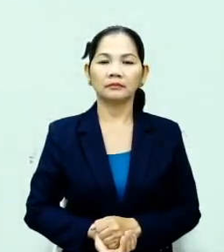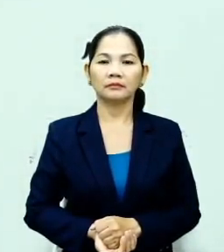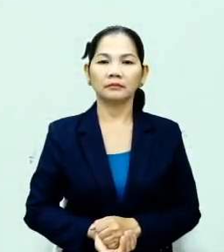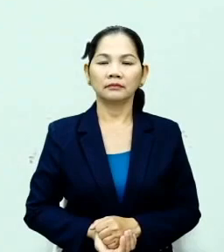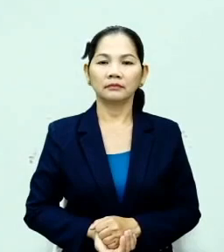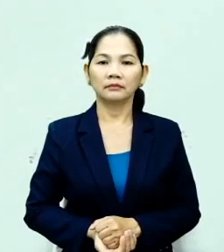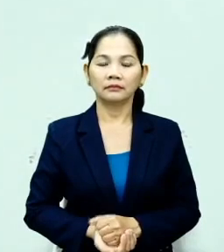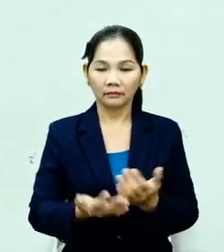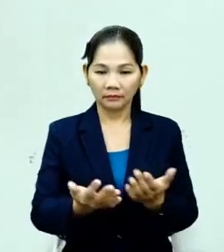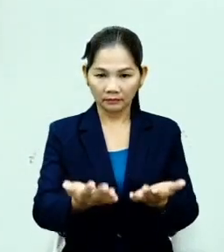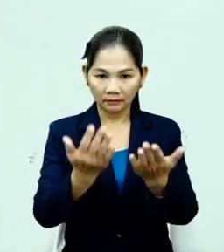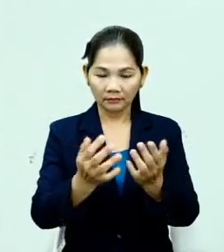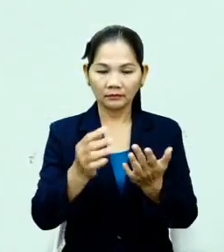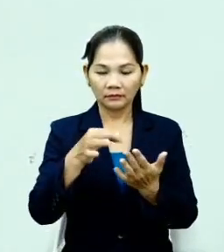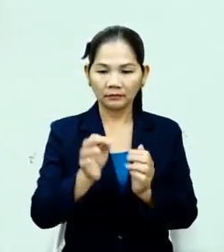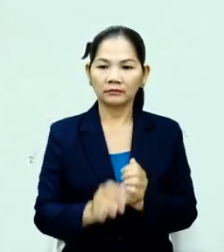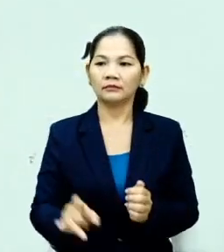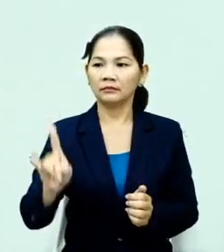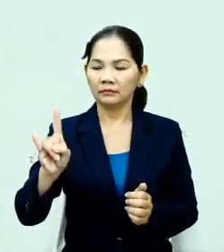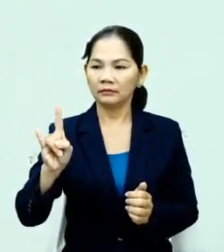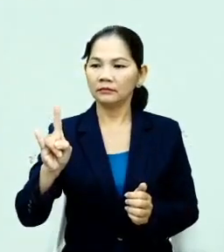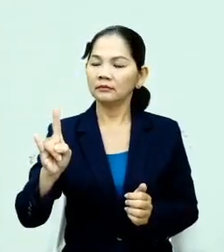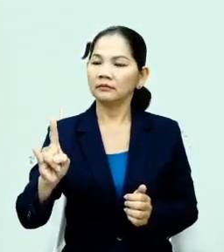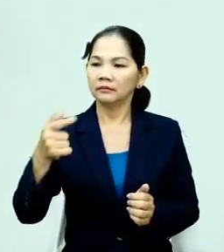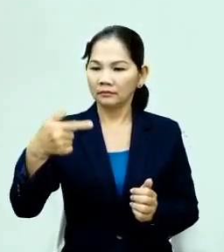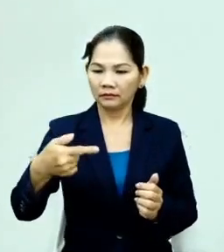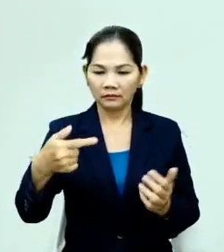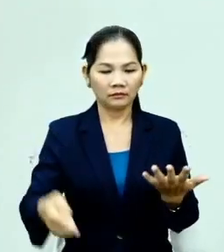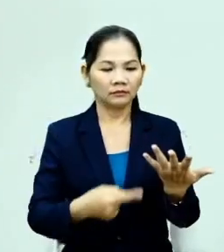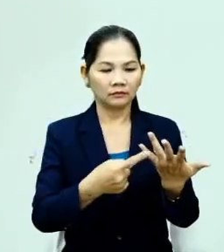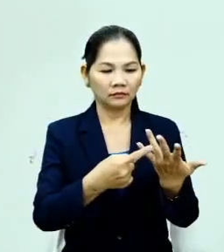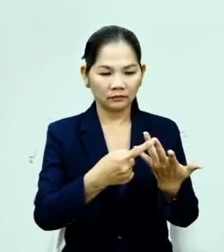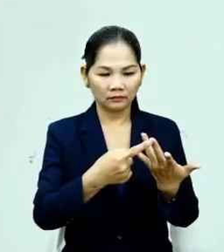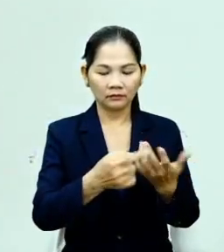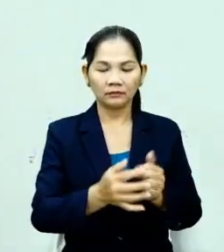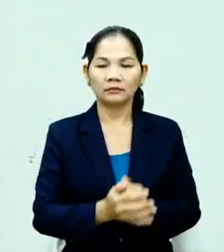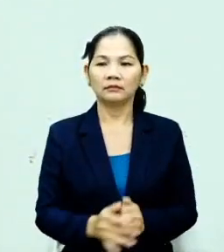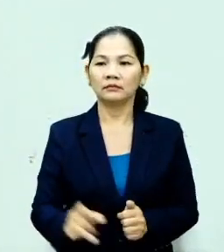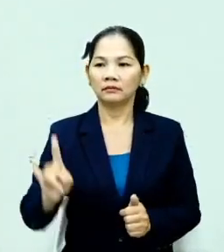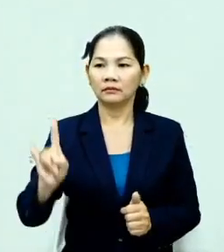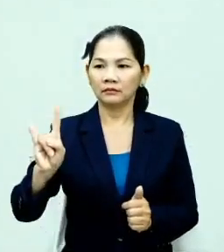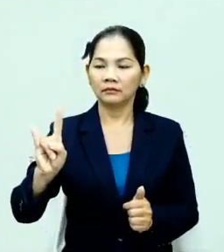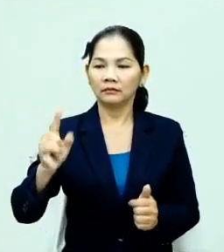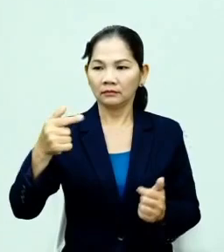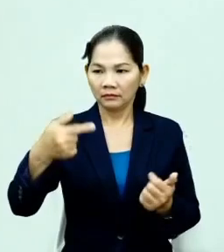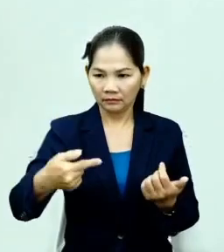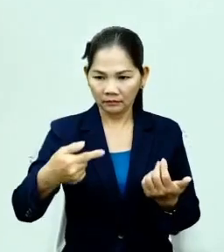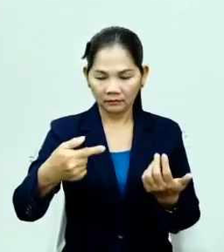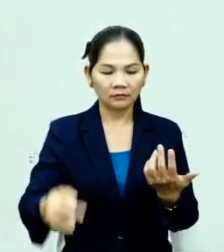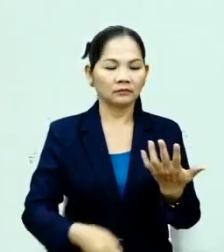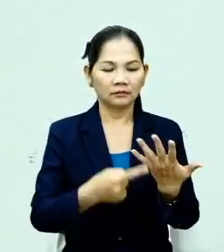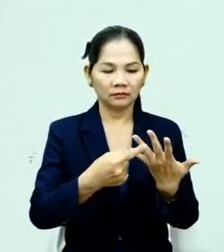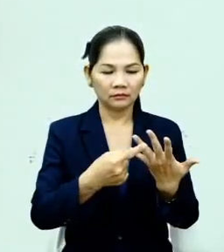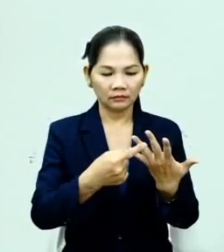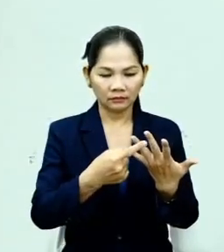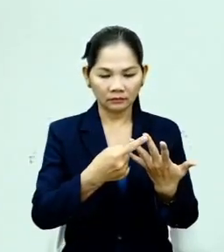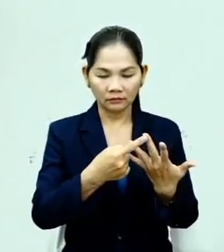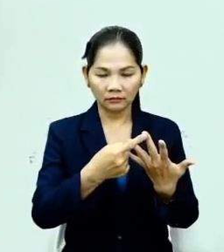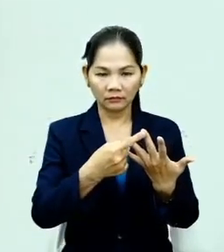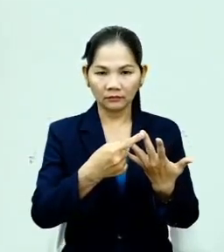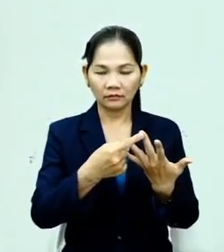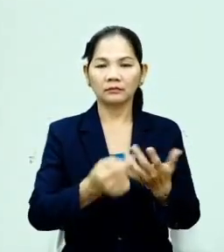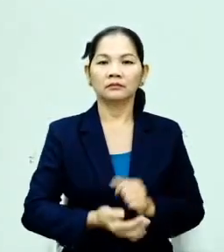cha con tiên toán mà chô ốm mà chùm cha mà đang tiện đó con mà chô